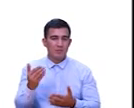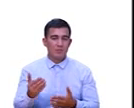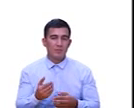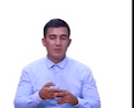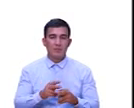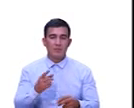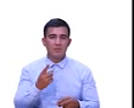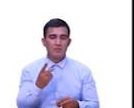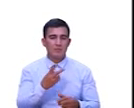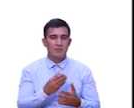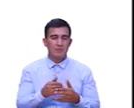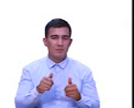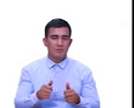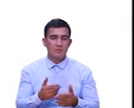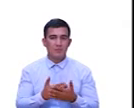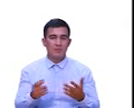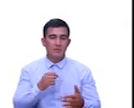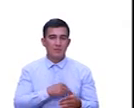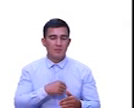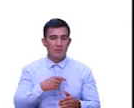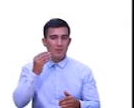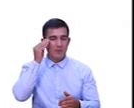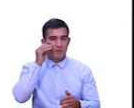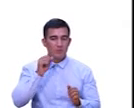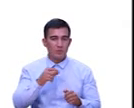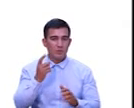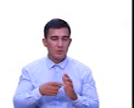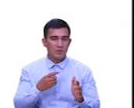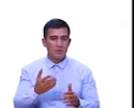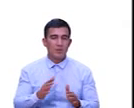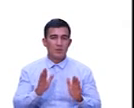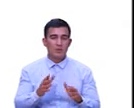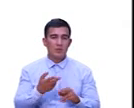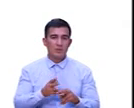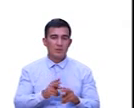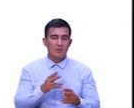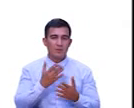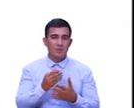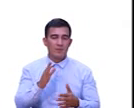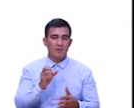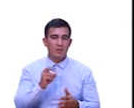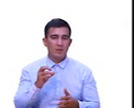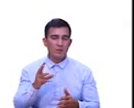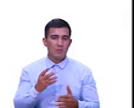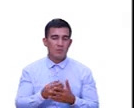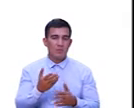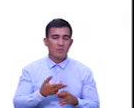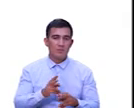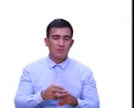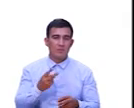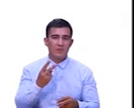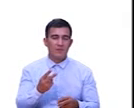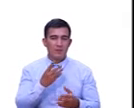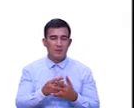formulani umumlashtirib, quyidagi xulosaga kelamiz. Demak, vakuumda o'zaro ta'sirlashayotgan ikkita